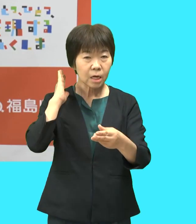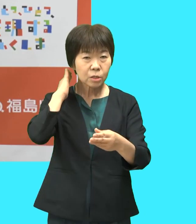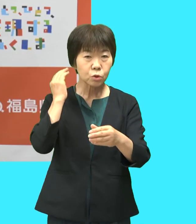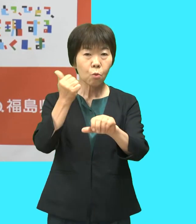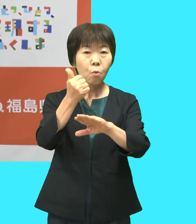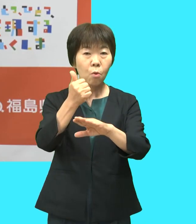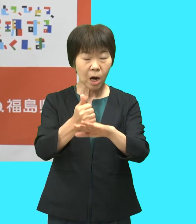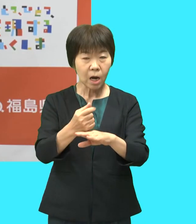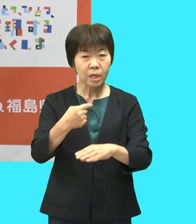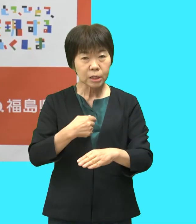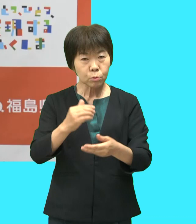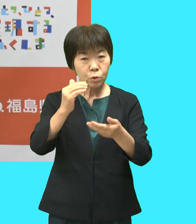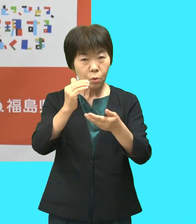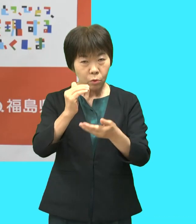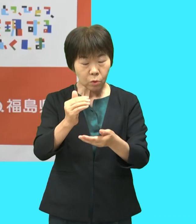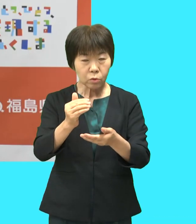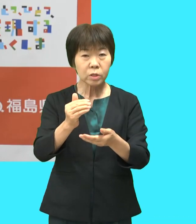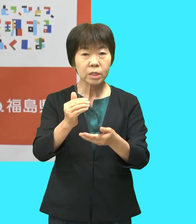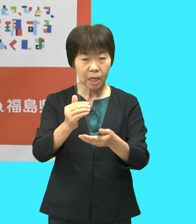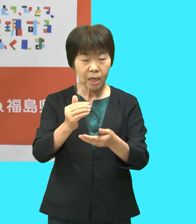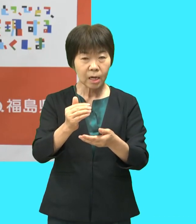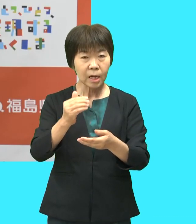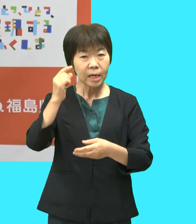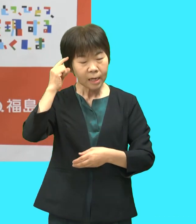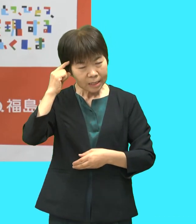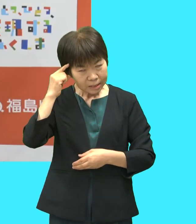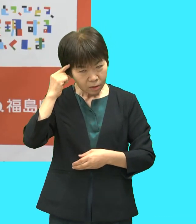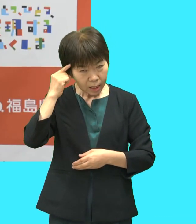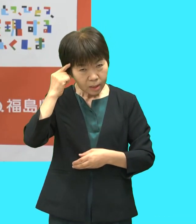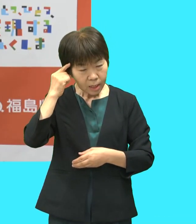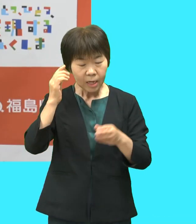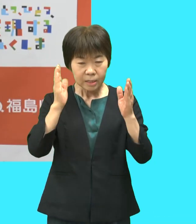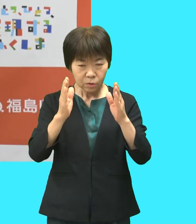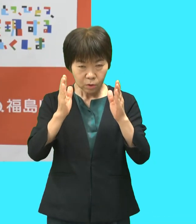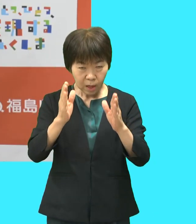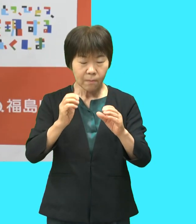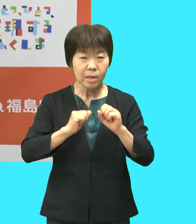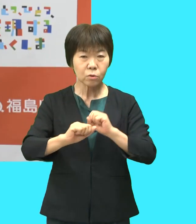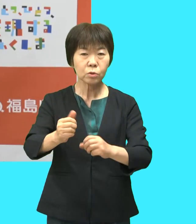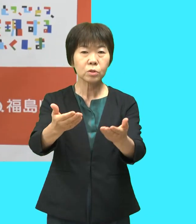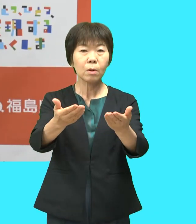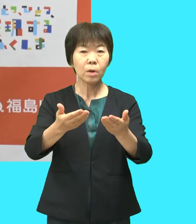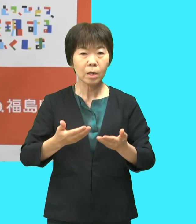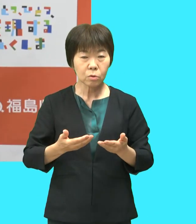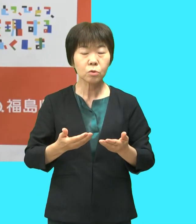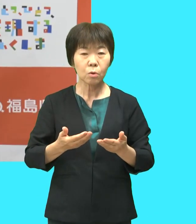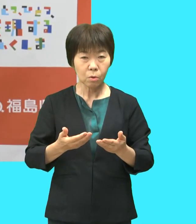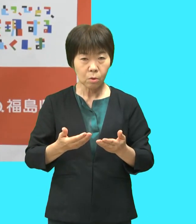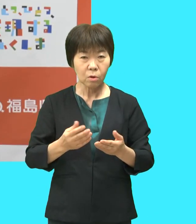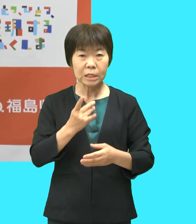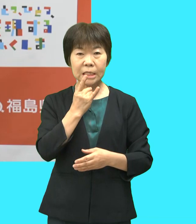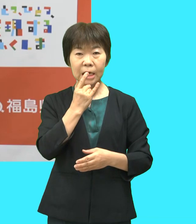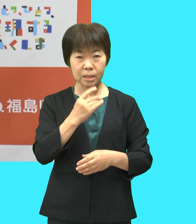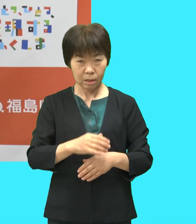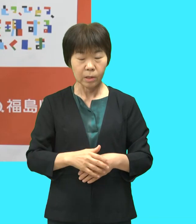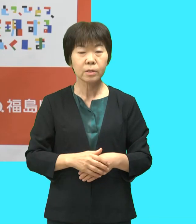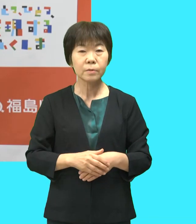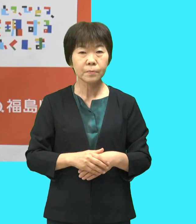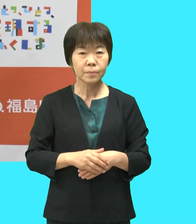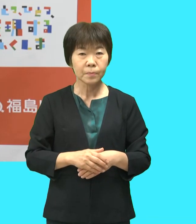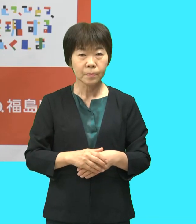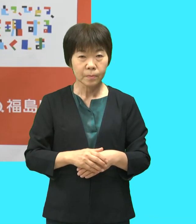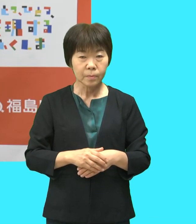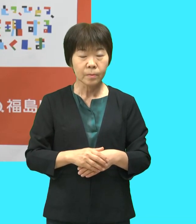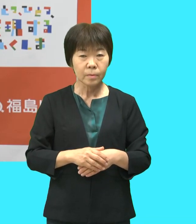ととして全力をもって真摯に取り組んでいただくことを期待をしております。